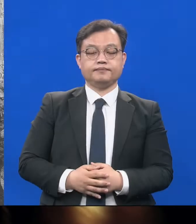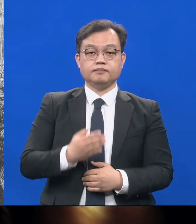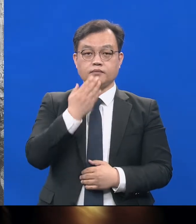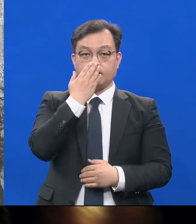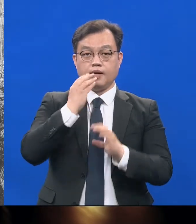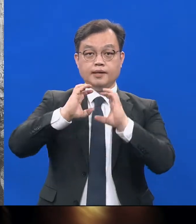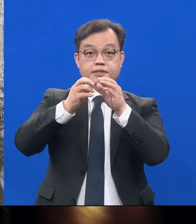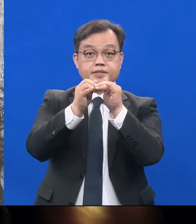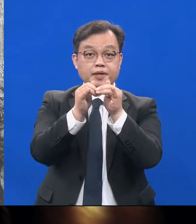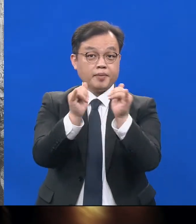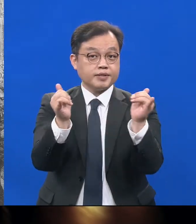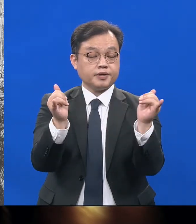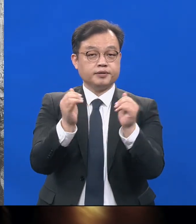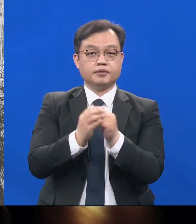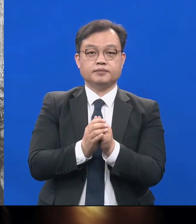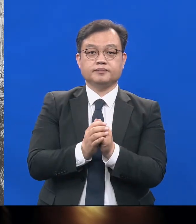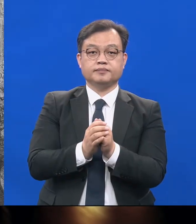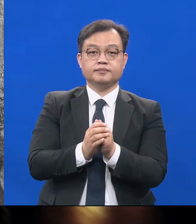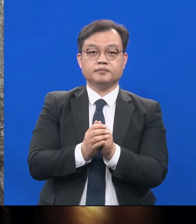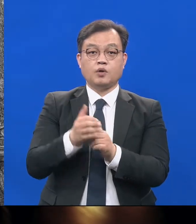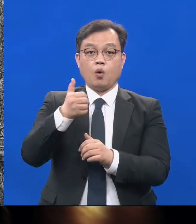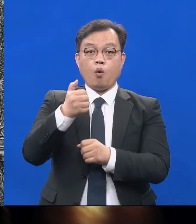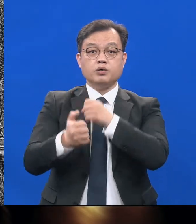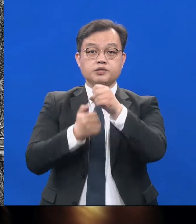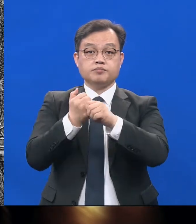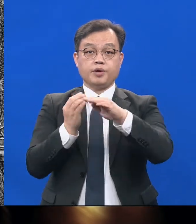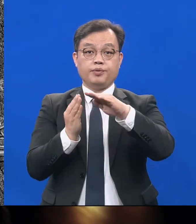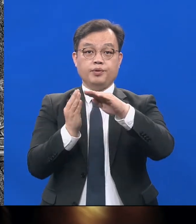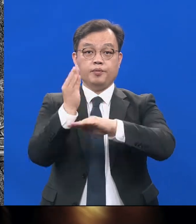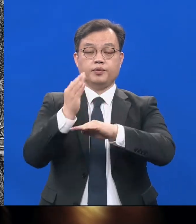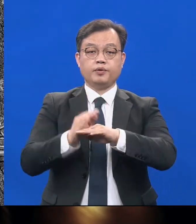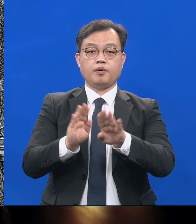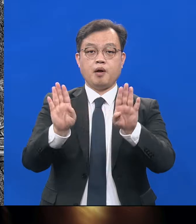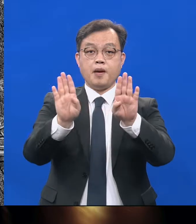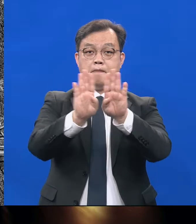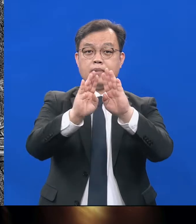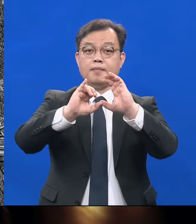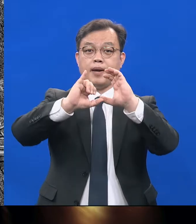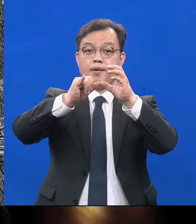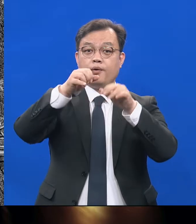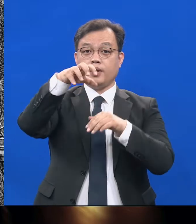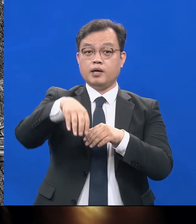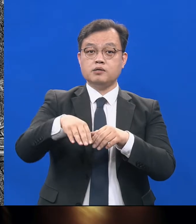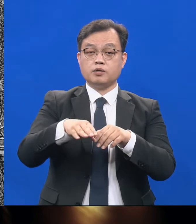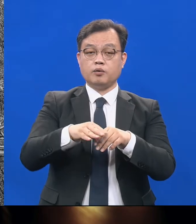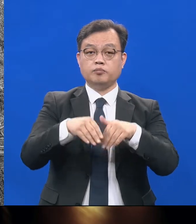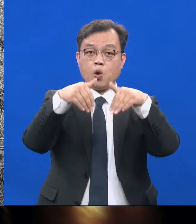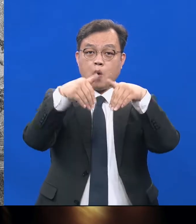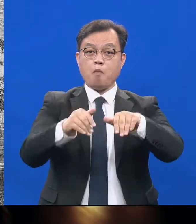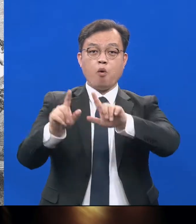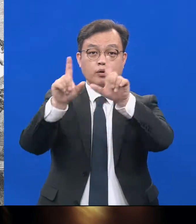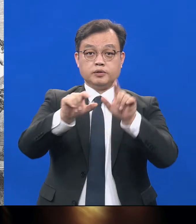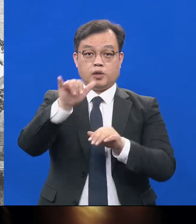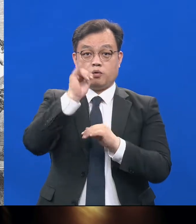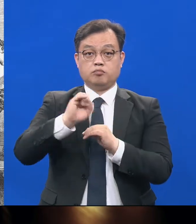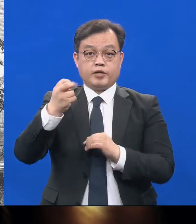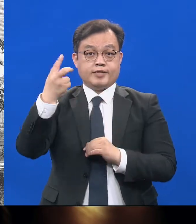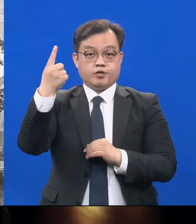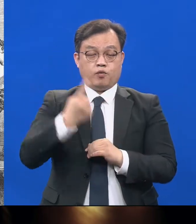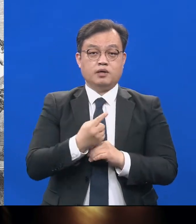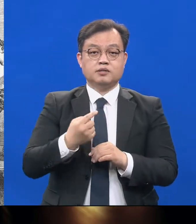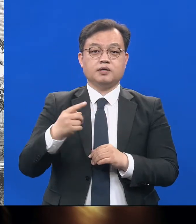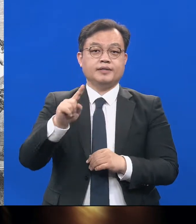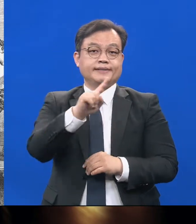이스라엘 백성들이 반세기가 넘도록 바벨론에서 포로 생활을 하고 있었습니다. 돌아와서 제일